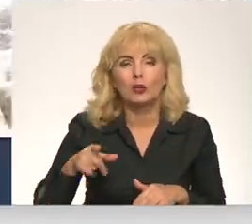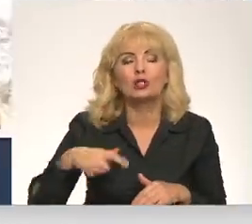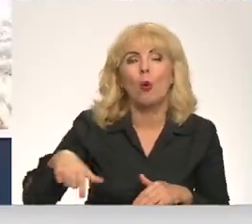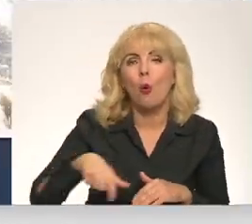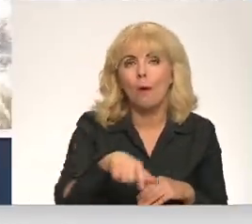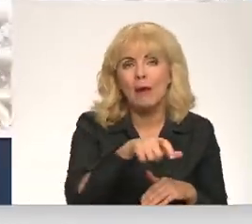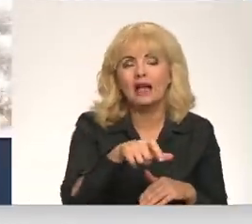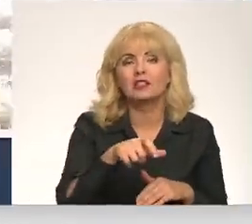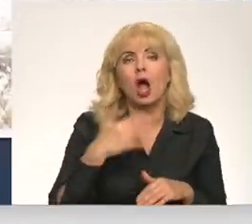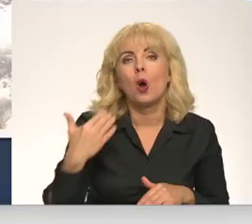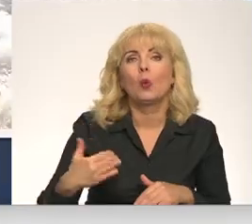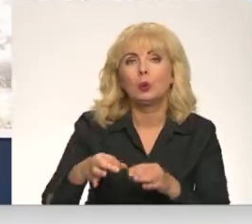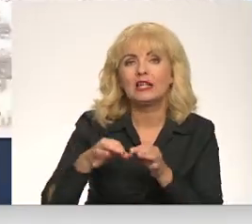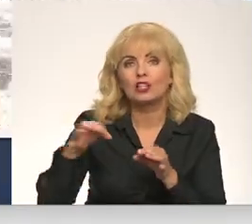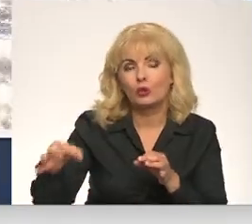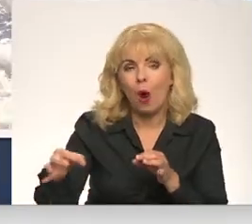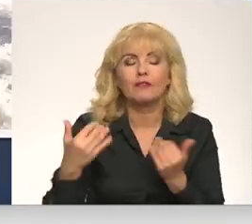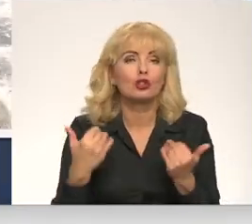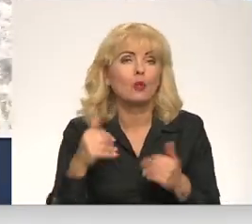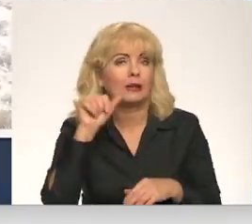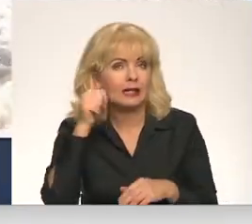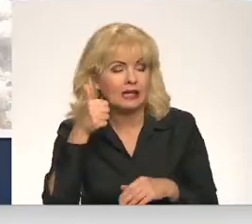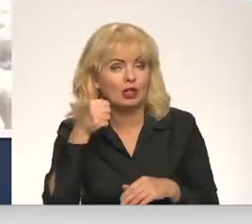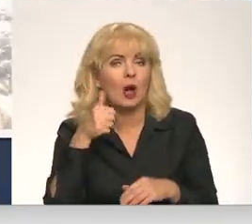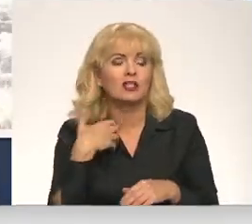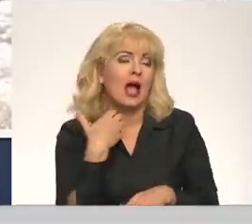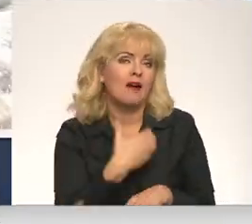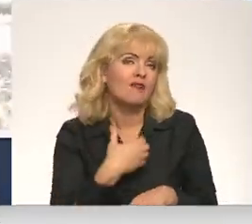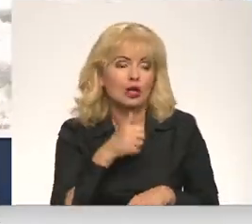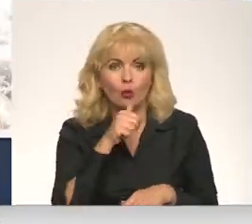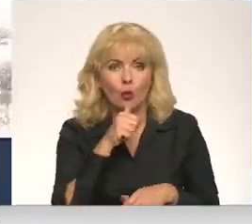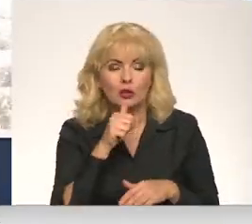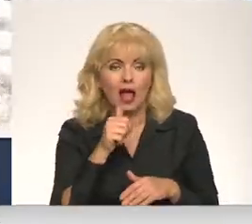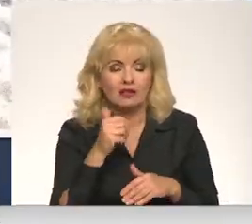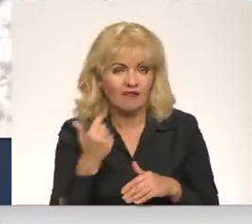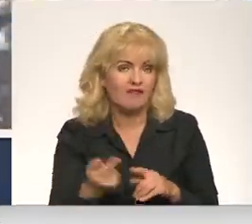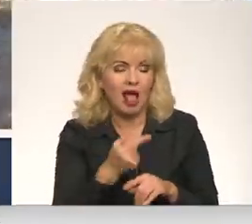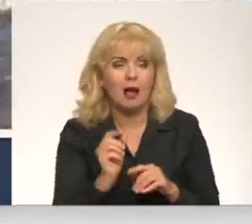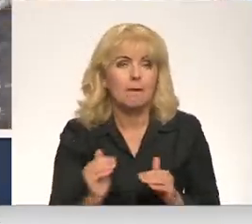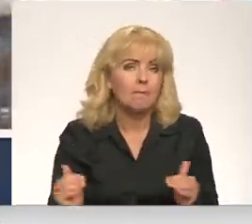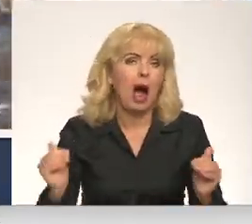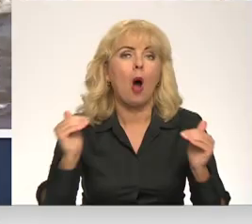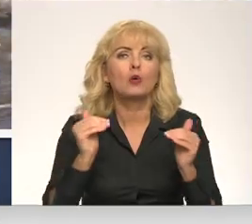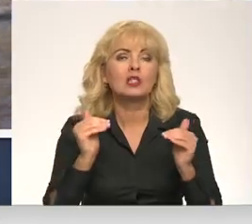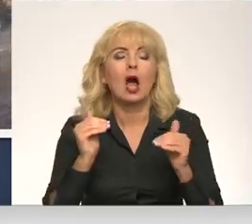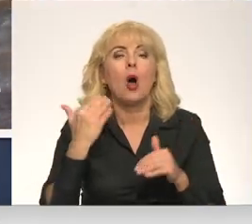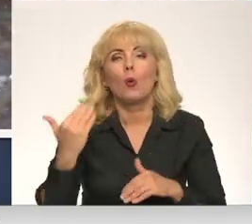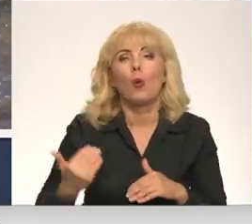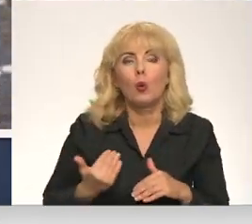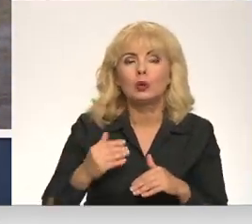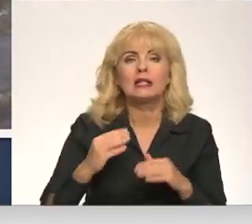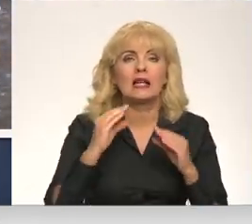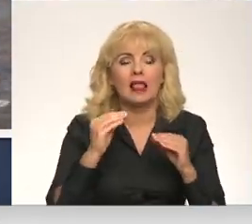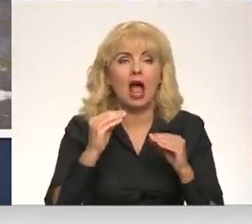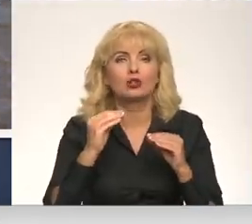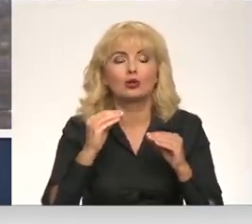kas ir Kuldīgas novadā, šodien un rīt vēl vajadzētu ūdens līmenim paaugstināties. Tie pašas Kuldīgas pēc ledus